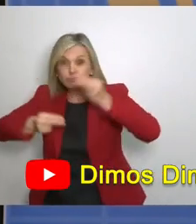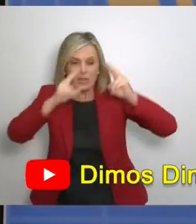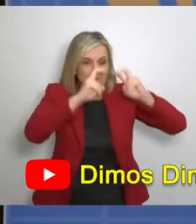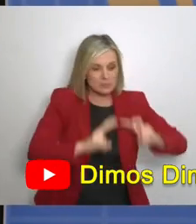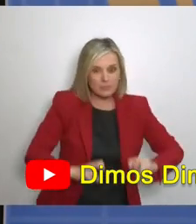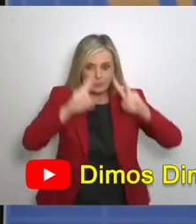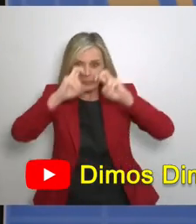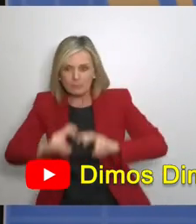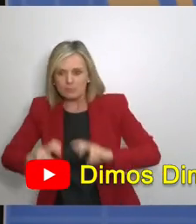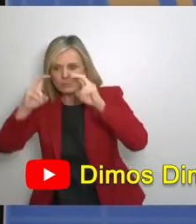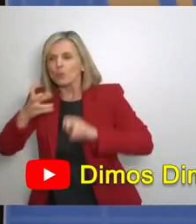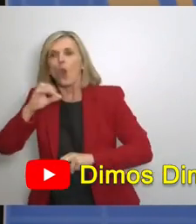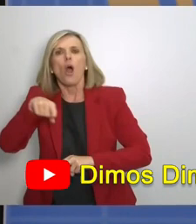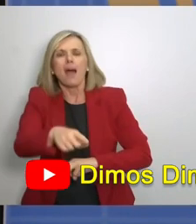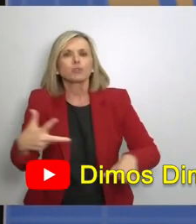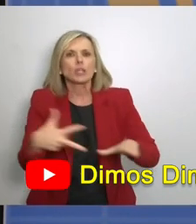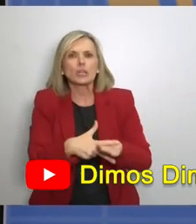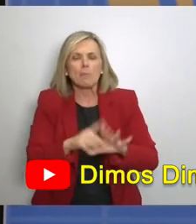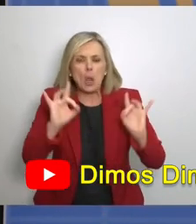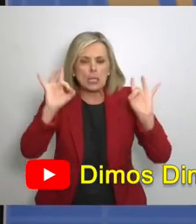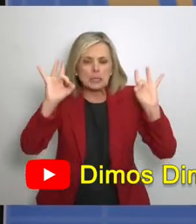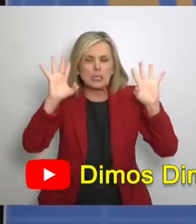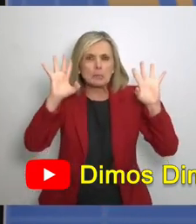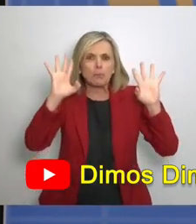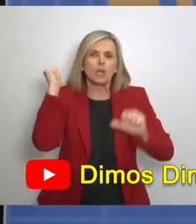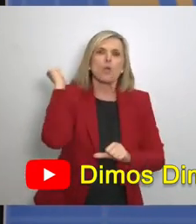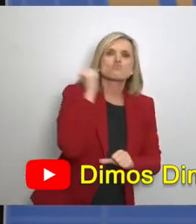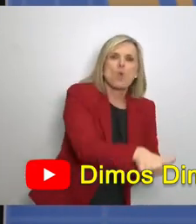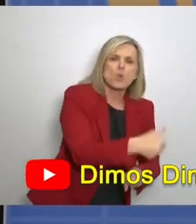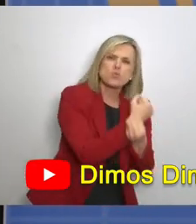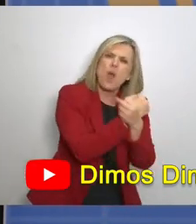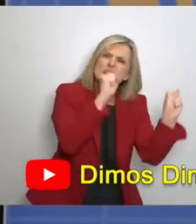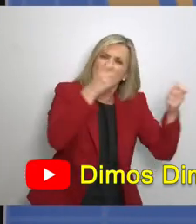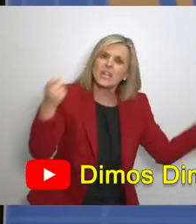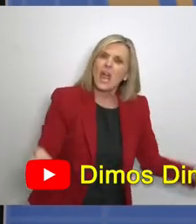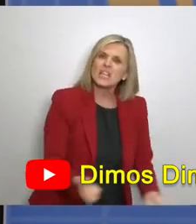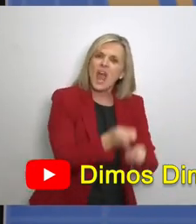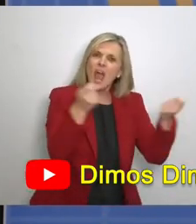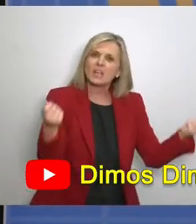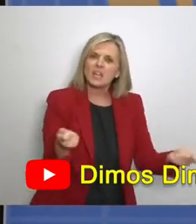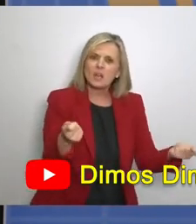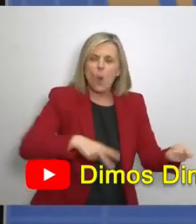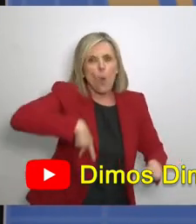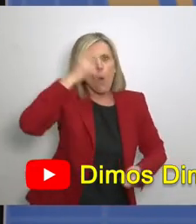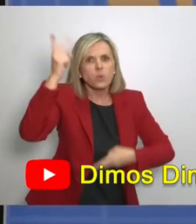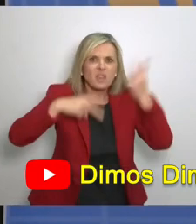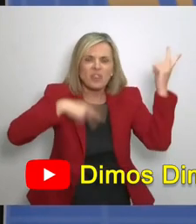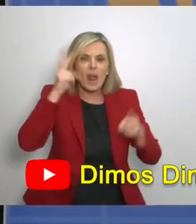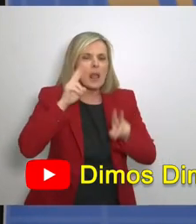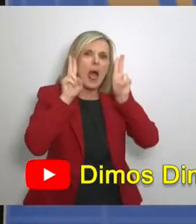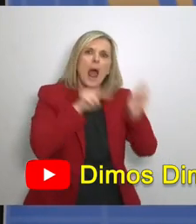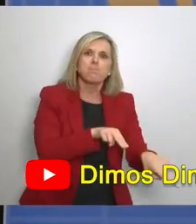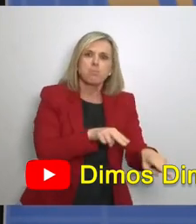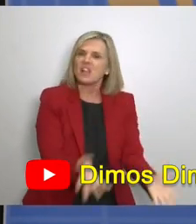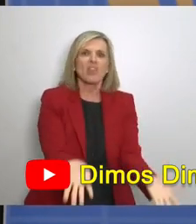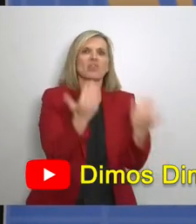λογοδοτεί από το 2017 πρώτης πρώτου σε κανέναν θεσμό είναι μία αρχή η οποία δεν εποπτεύεται από τον